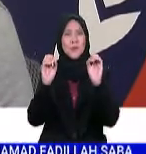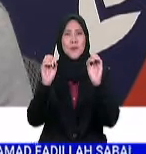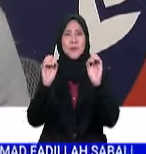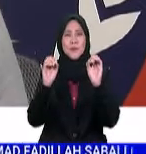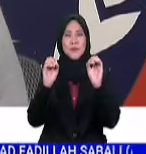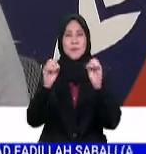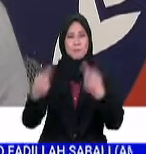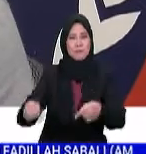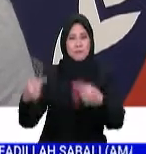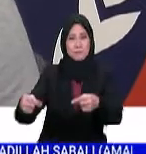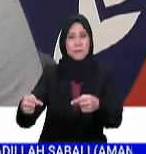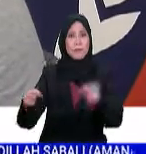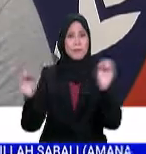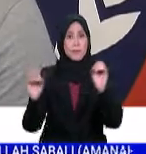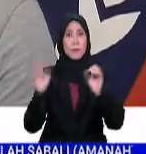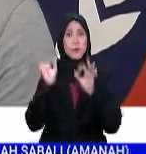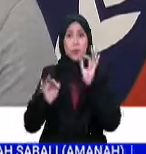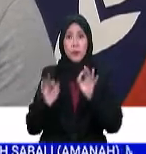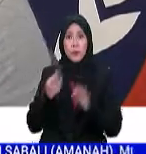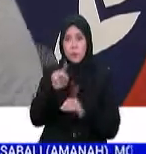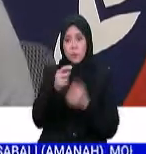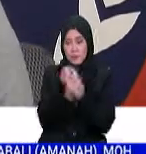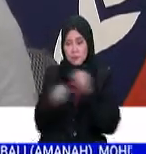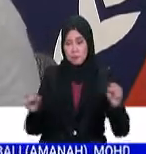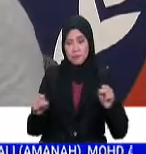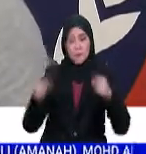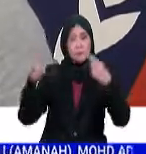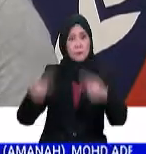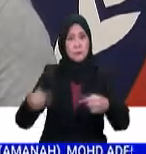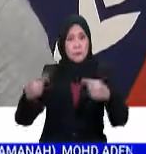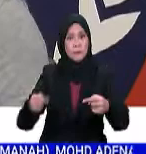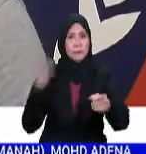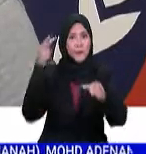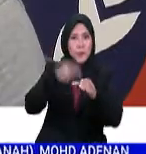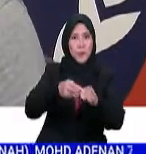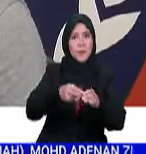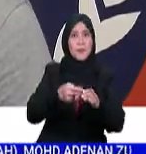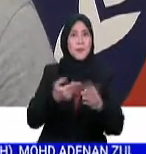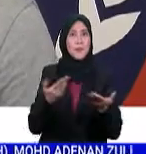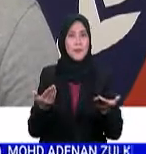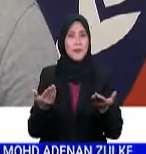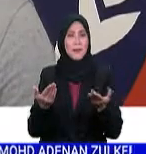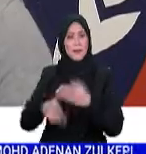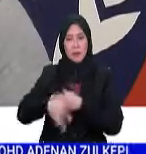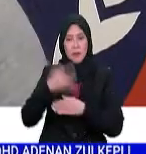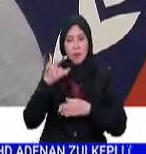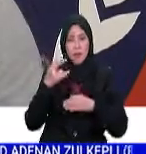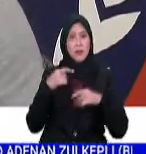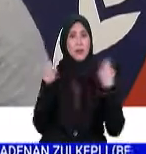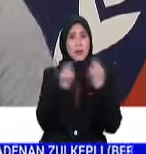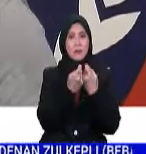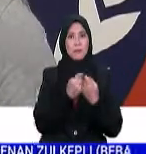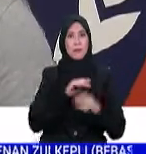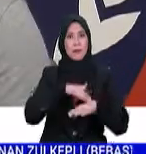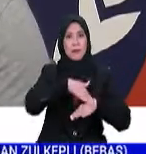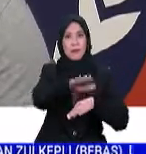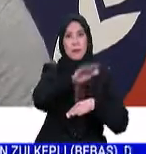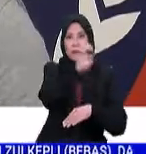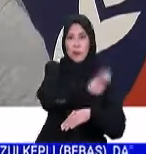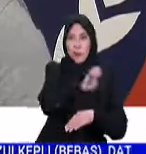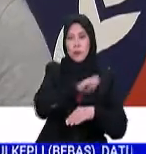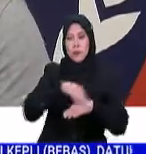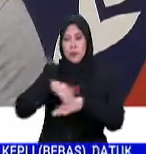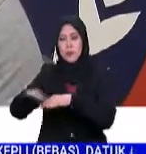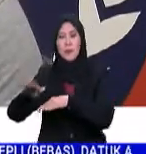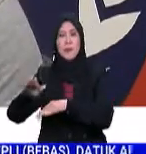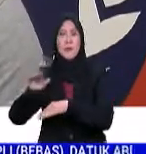exposure tournament. Because usually when we prepare for a tournament, macam contoh the women's team and the earlier teams, we send them to Europe, we send them to Argentina,